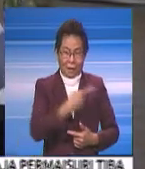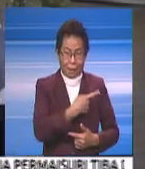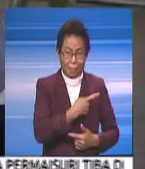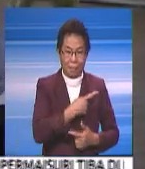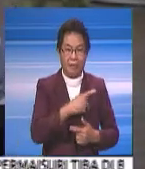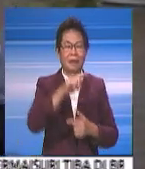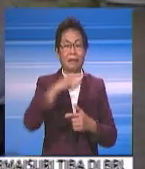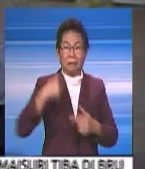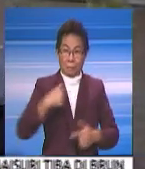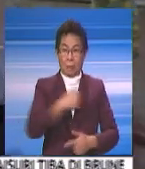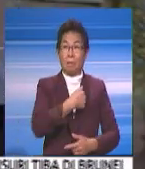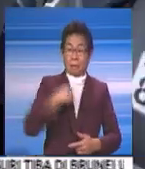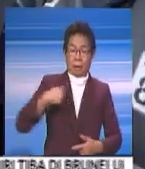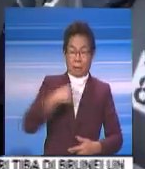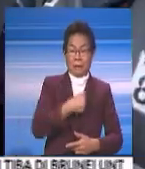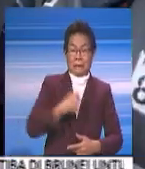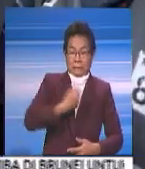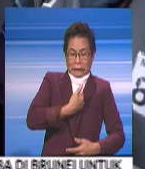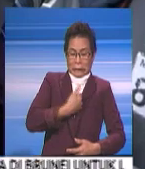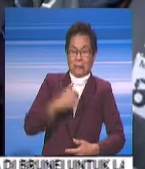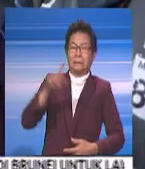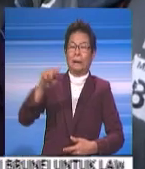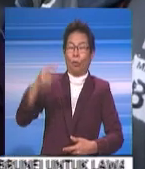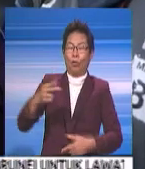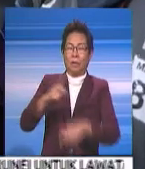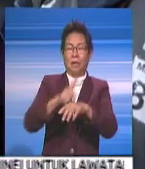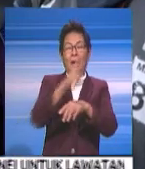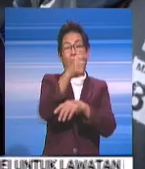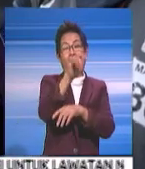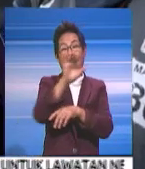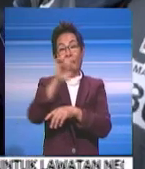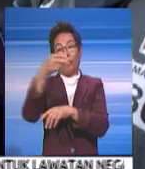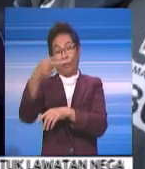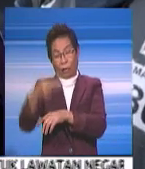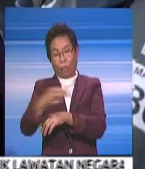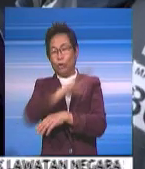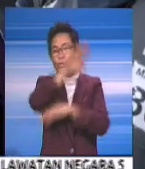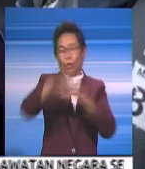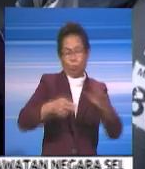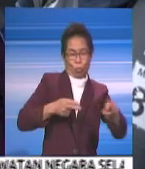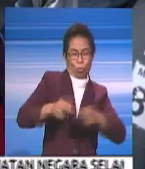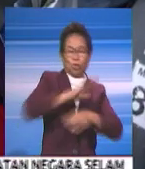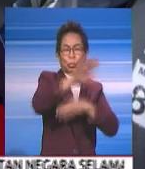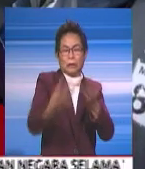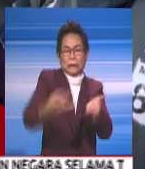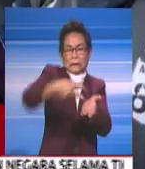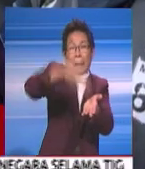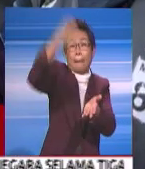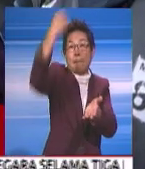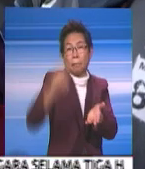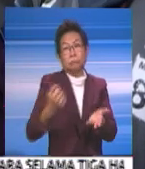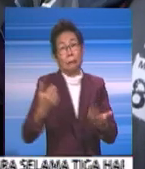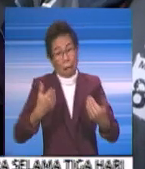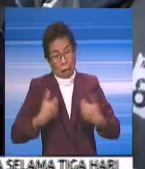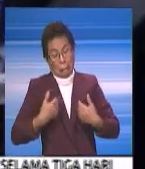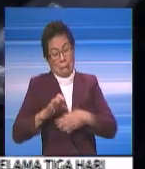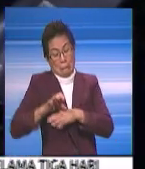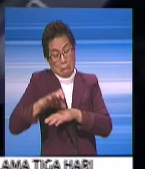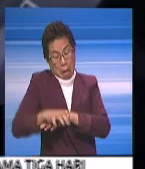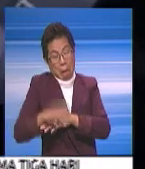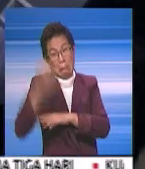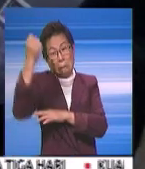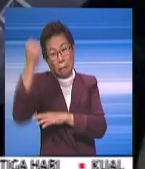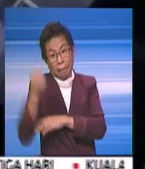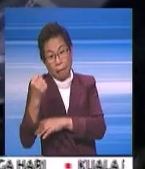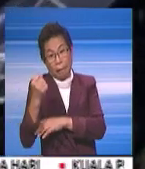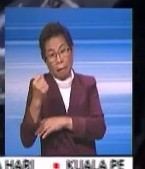tabung haji. Jadi bila di Arafah, kami menguruskan semua yang menaiki bas semuanya. Dan bila ada di antara mereka yang terpaksa menaiki bas